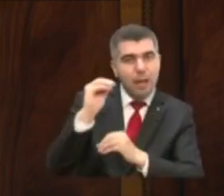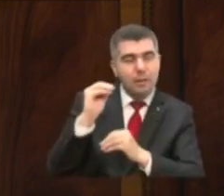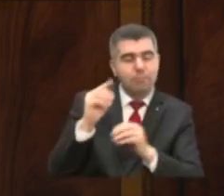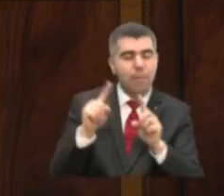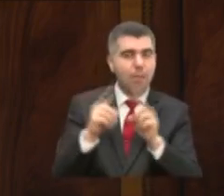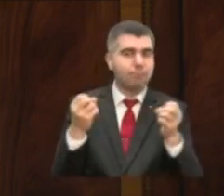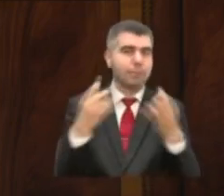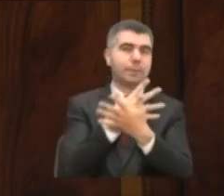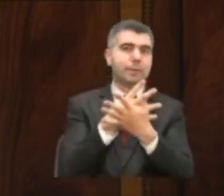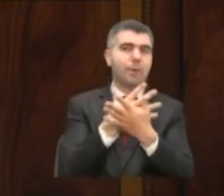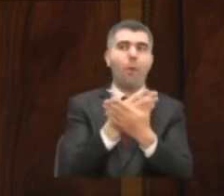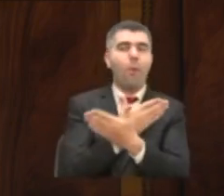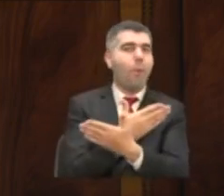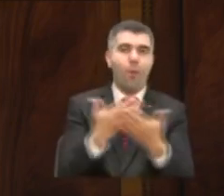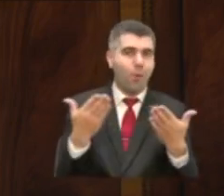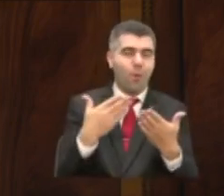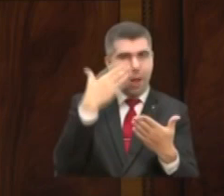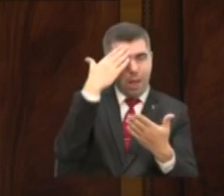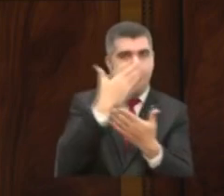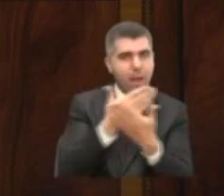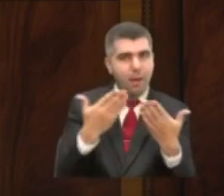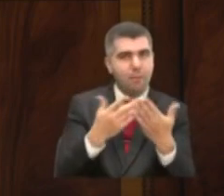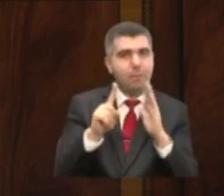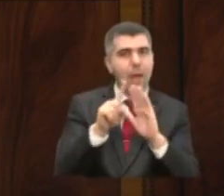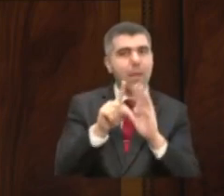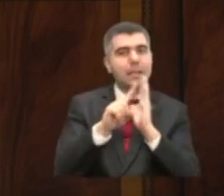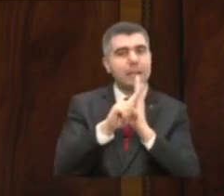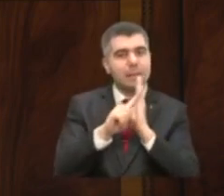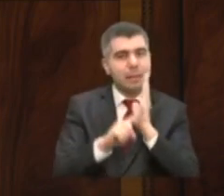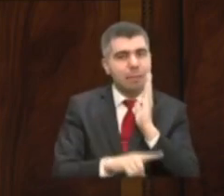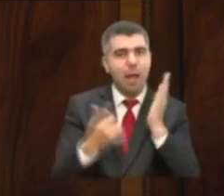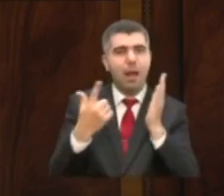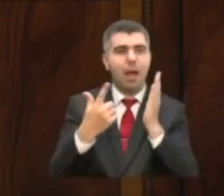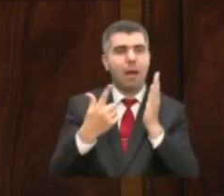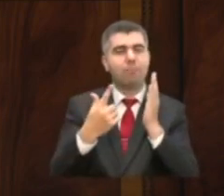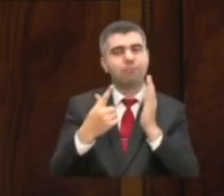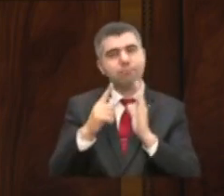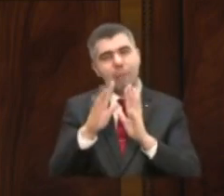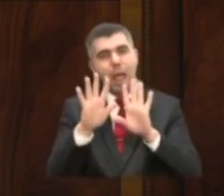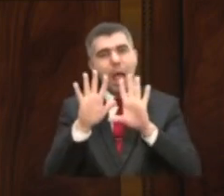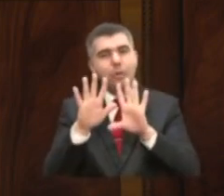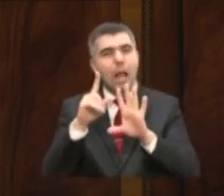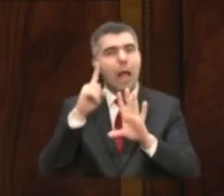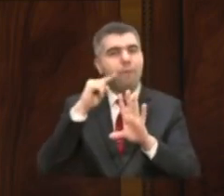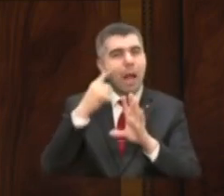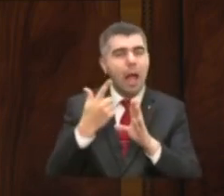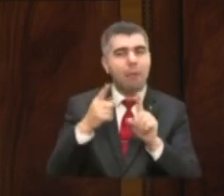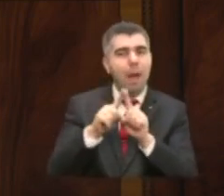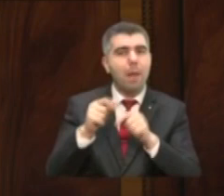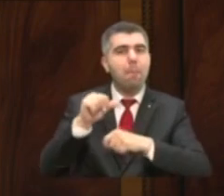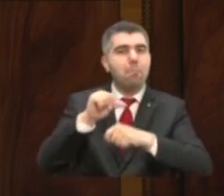ومضر. صحيح الضرر ديالو محدود في الأسبوع أو الأيام أو الأسبوع أو 10 أيام التي تلي